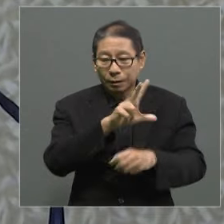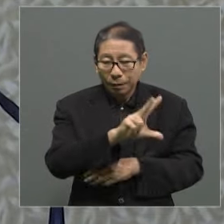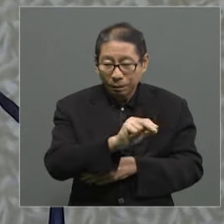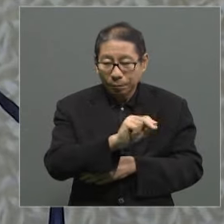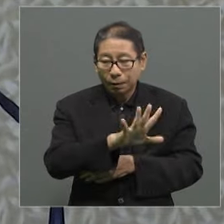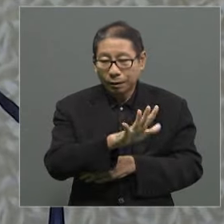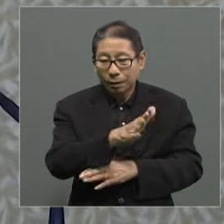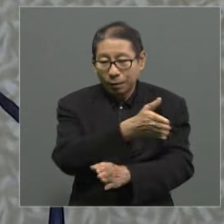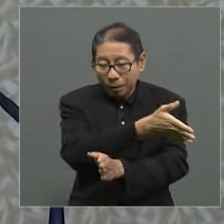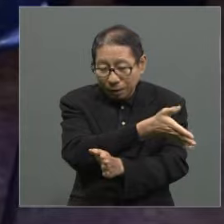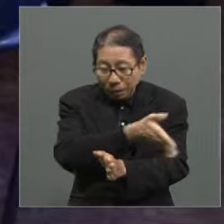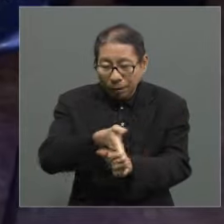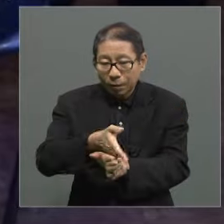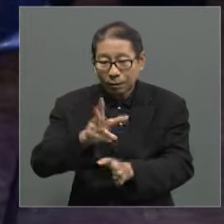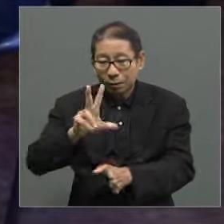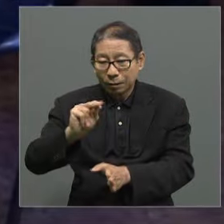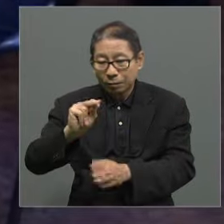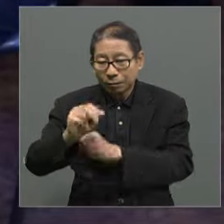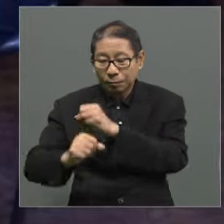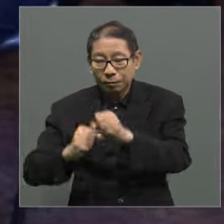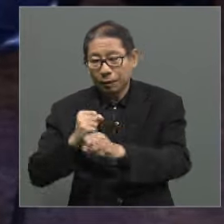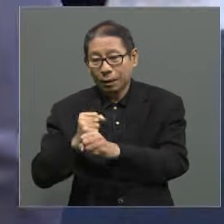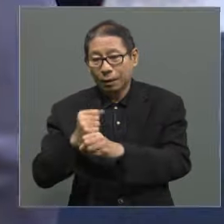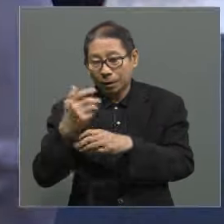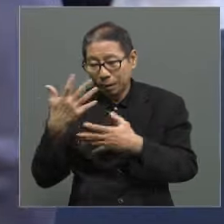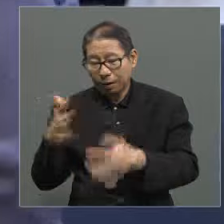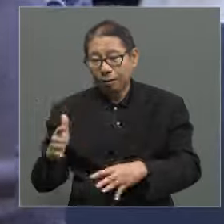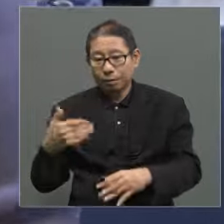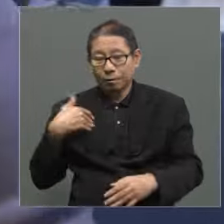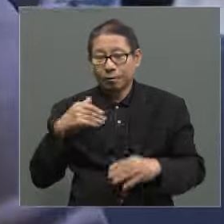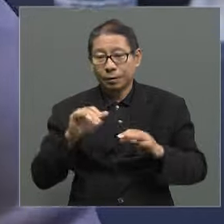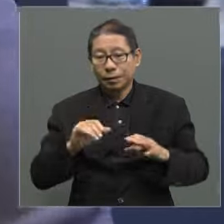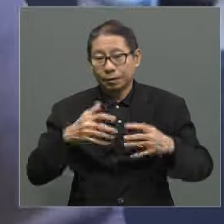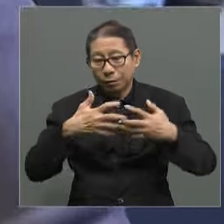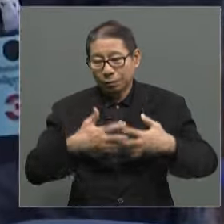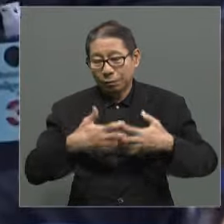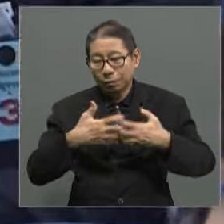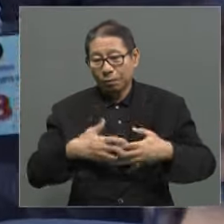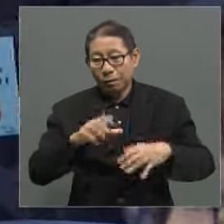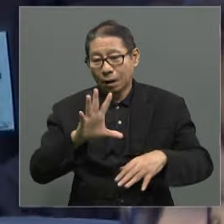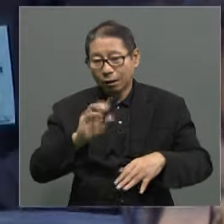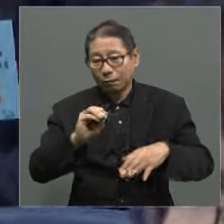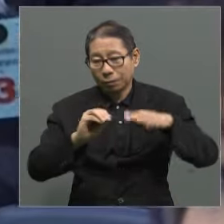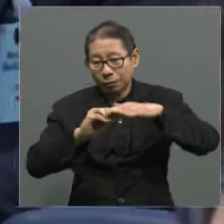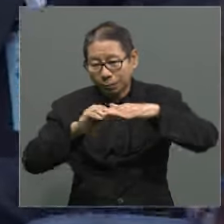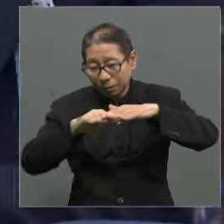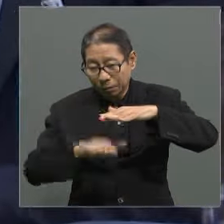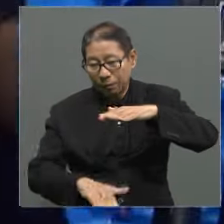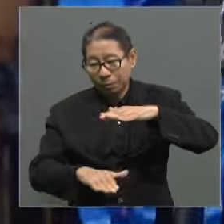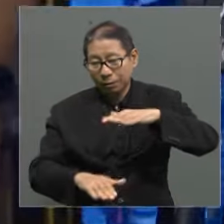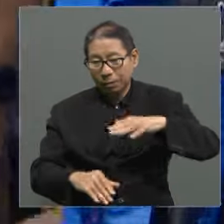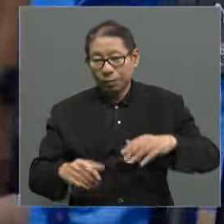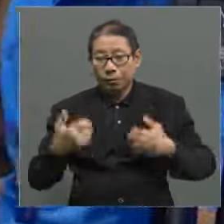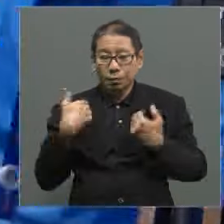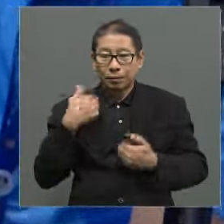ใช้มาถึงตอนนี้ 30กว่าปีแล้วนะมันครอบคลุมเฉพาะโรงประกอบการที่คนงานไม่เกิน 50คนกำลังเครื่องจักรไม่เกิน